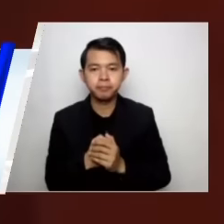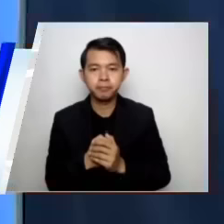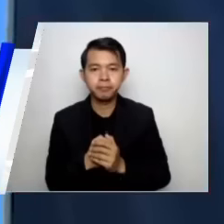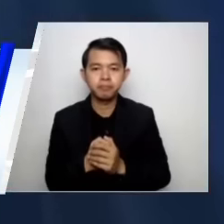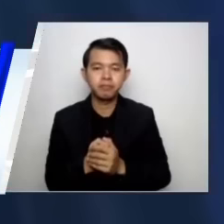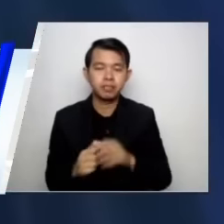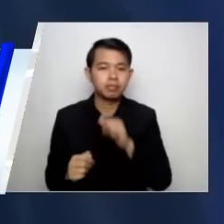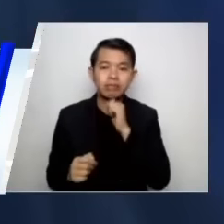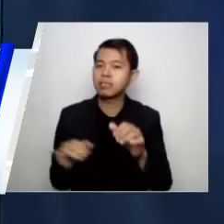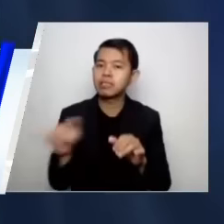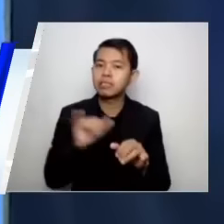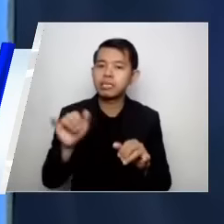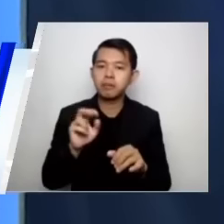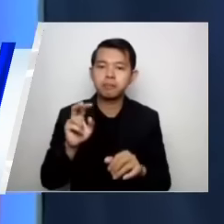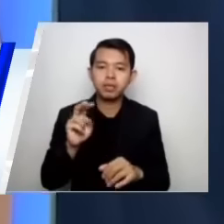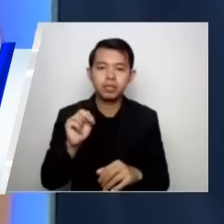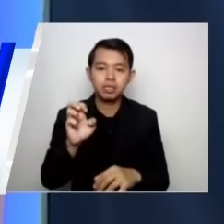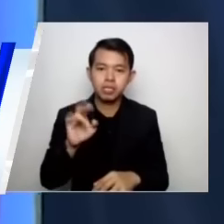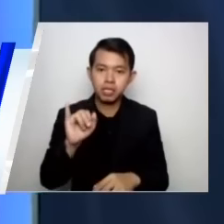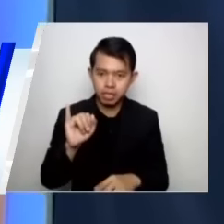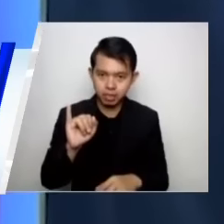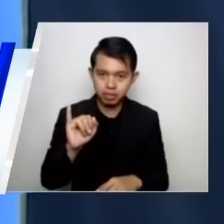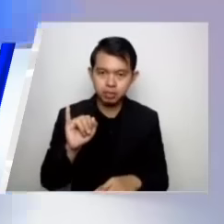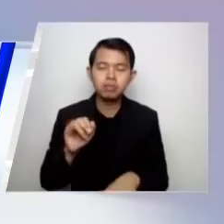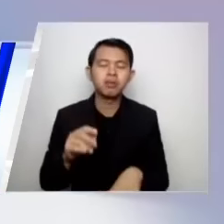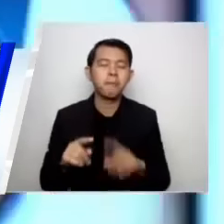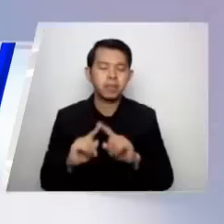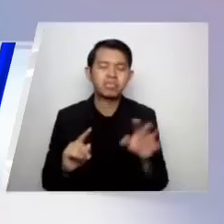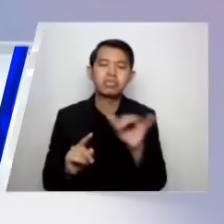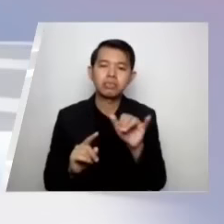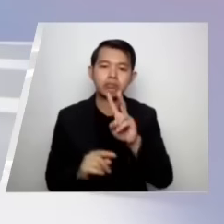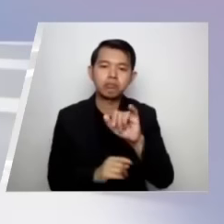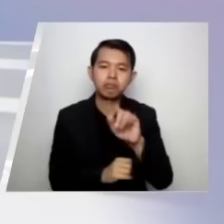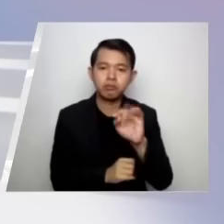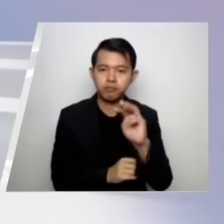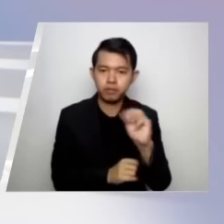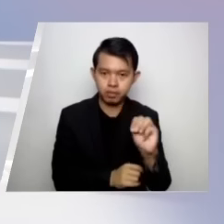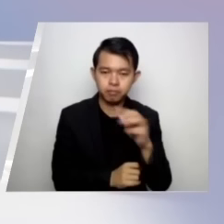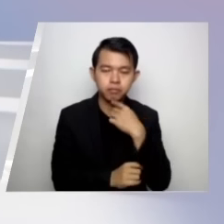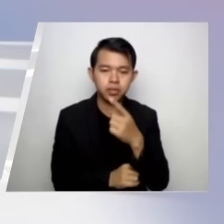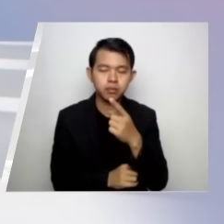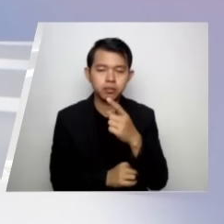DermaCare. Biktima rin daw si Rufa Mae ayon sa kanyang abogado. Kung